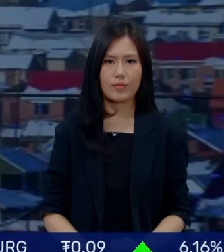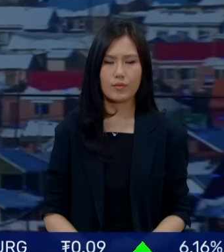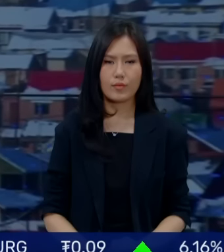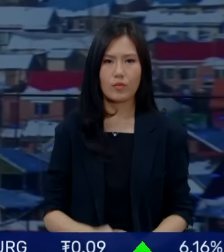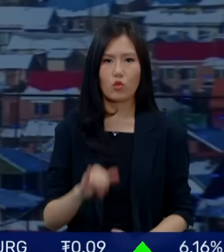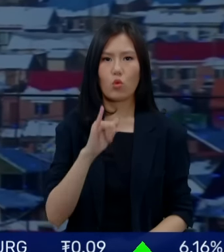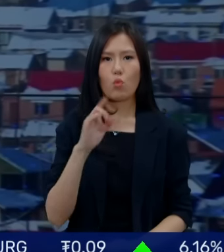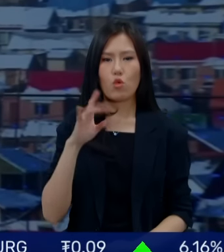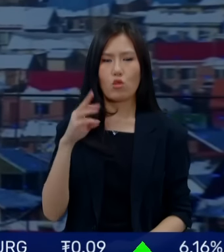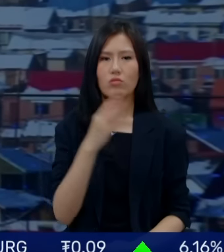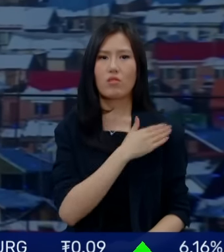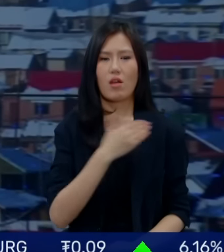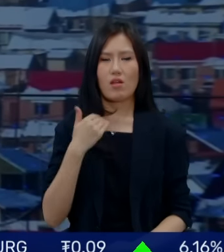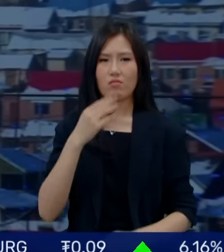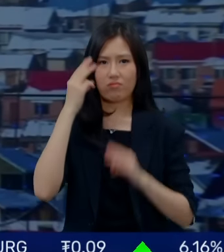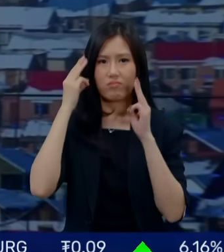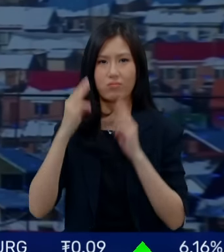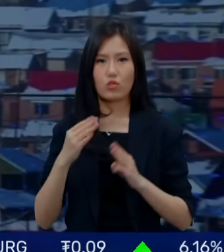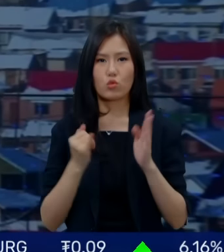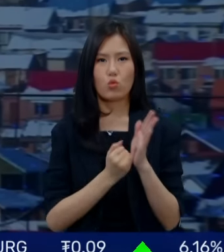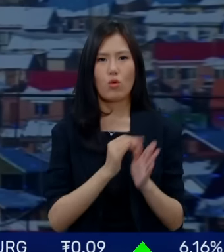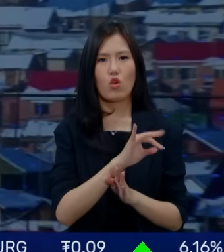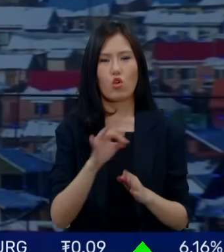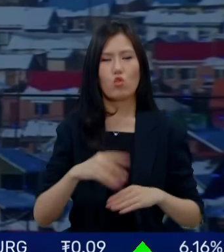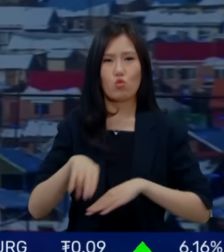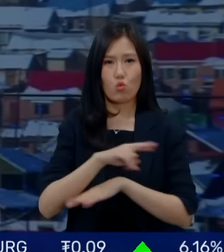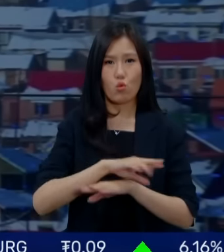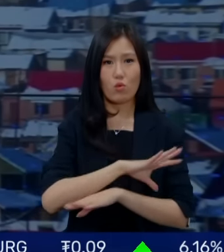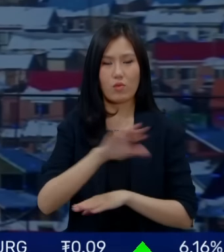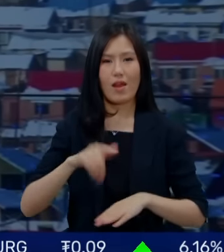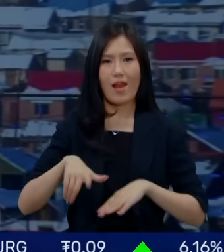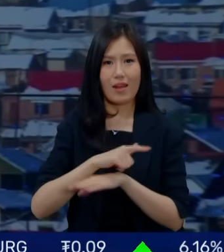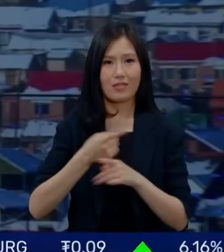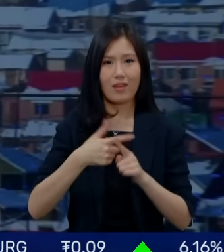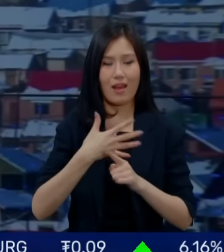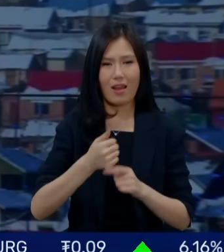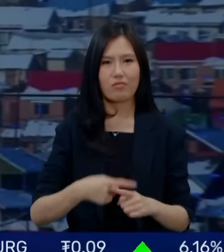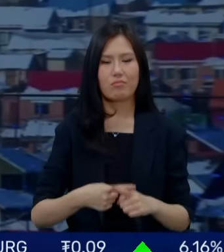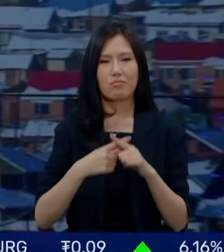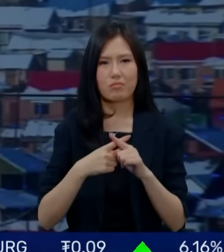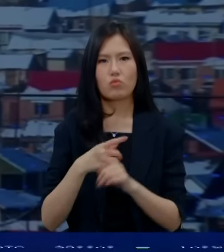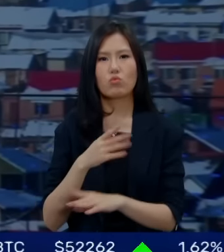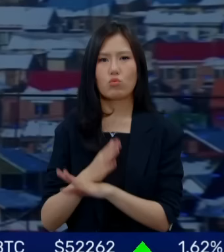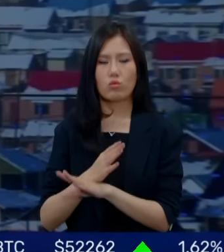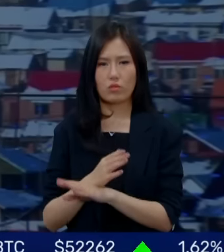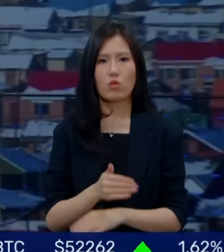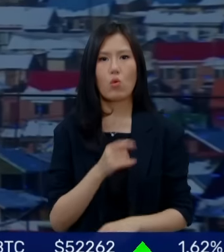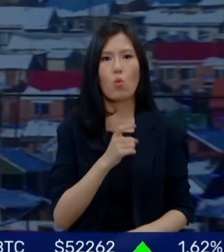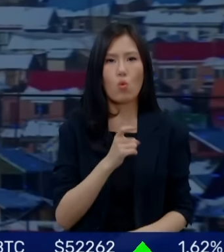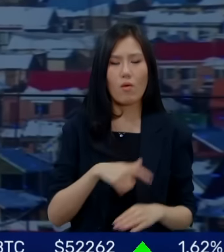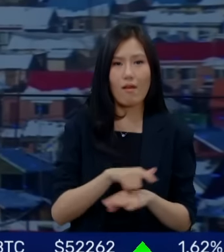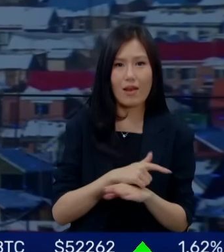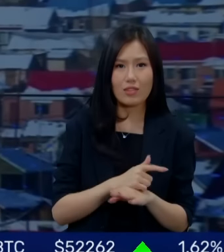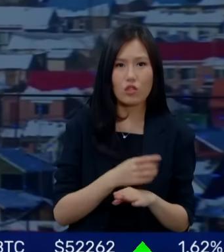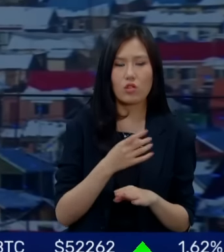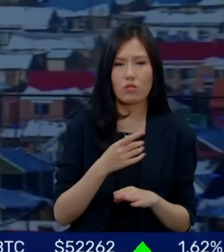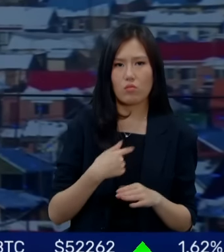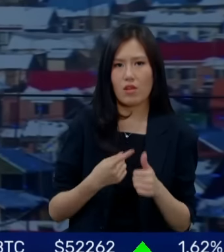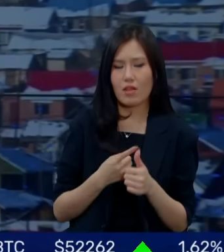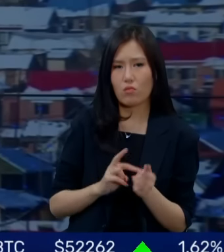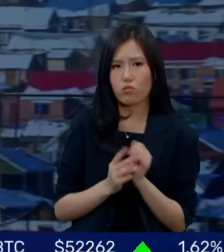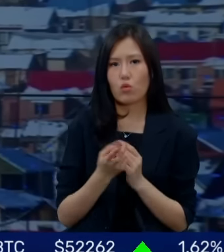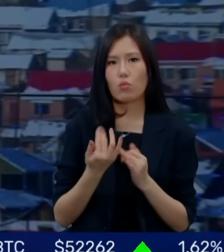Хотын дарганы шийдвэрээр нийслэлийн 6 дүрэгт иргэд газар эзэмших боломжгүй болсон. Харин эзэмшсэн газраа өмчилж авах эрх нээлттэй байна. Ингэхдээ